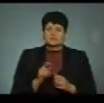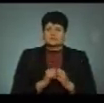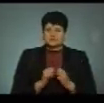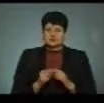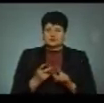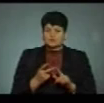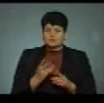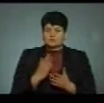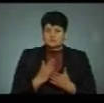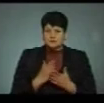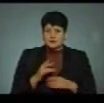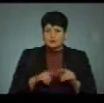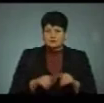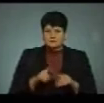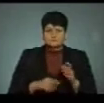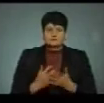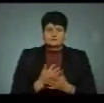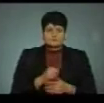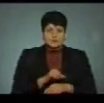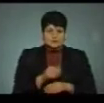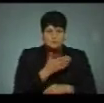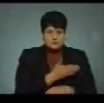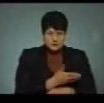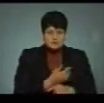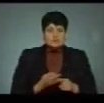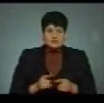має родичів на заробітках, це є